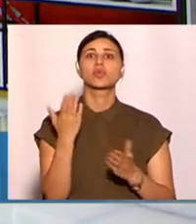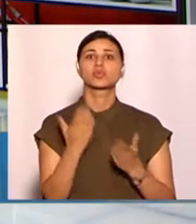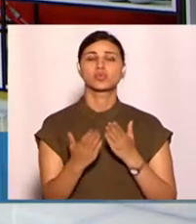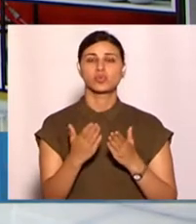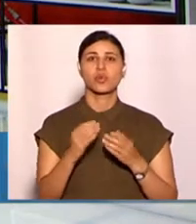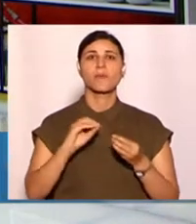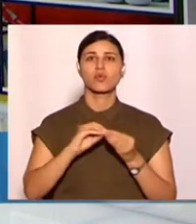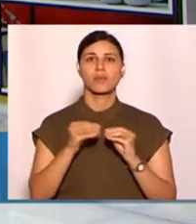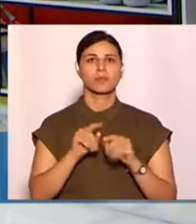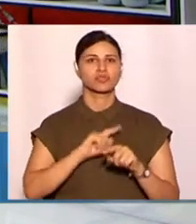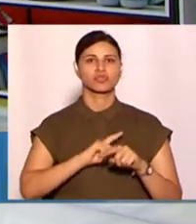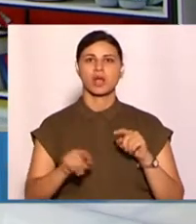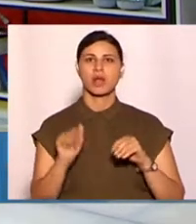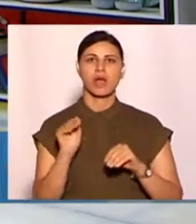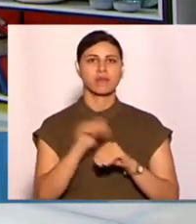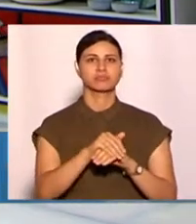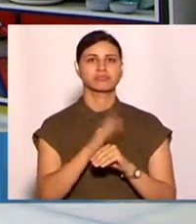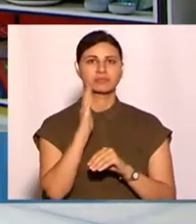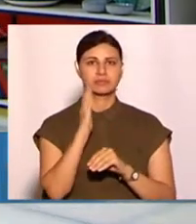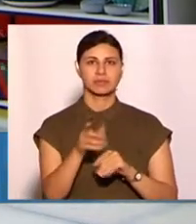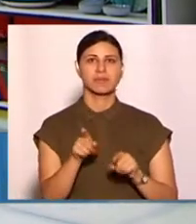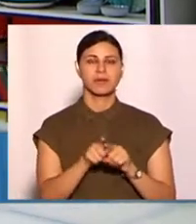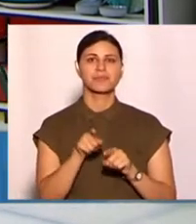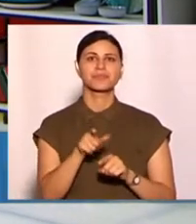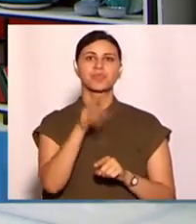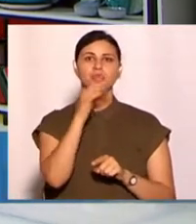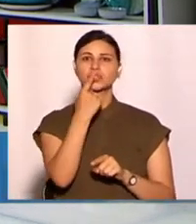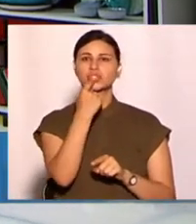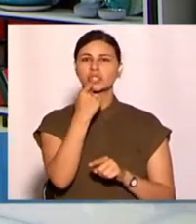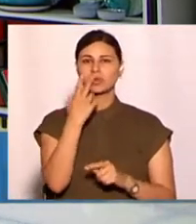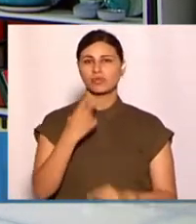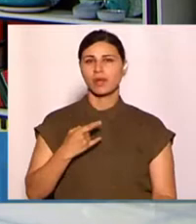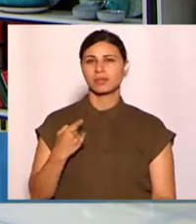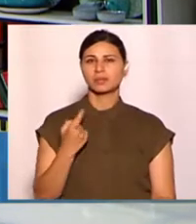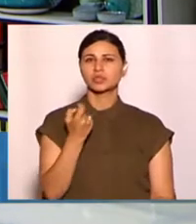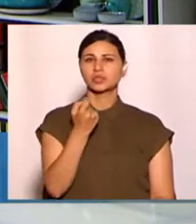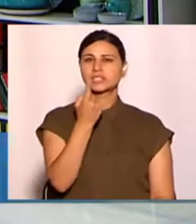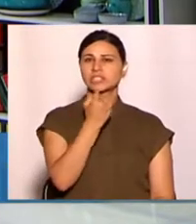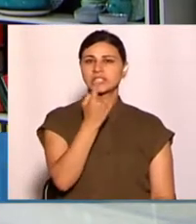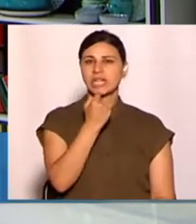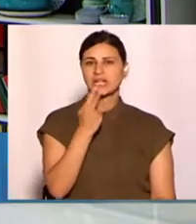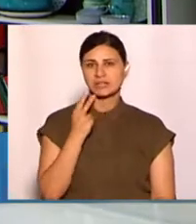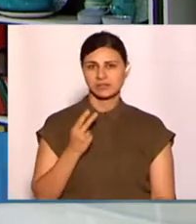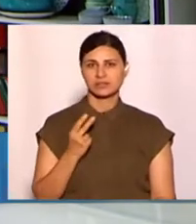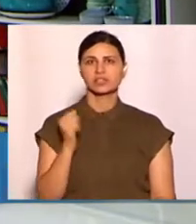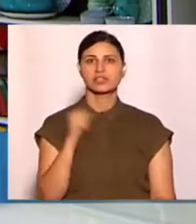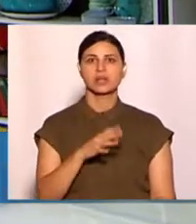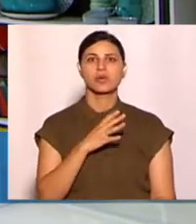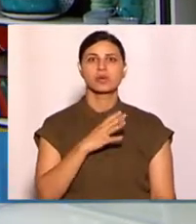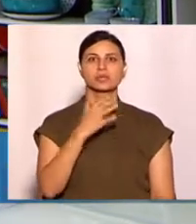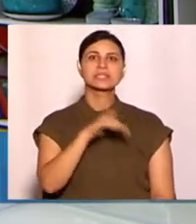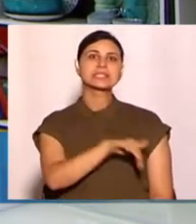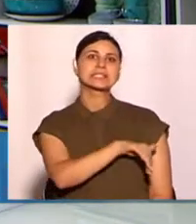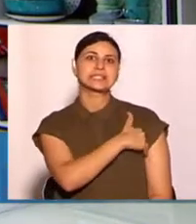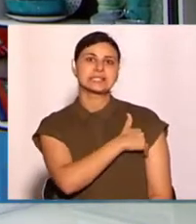პრობლემა იდენტიფიცირებული, ამ დროს ქსოვილი არის შეწითლებული, გამაგრებული, შეიძლება ქალბატონს აღინიშნებოდეს ცხელება